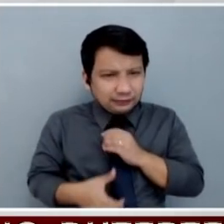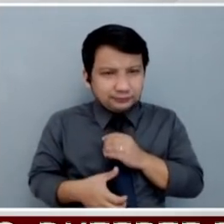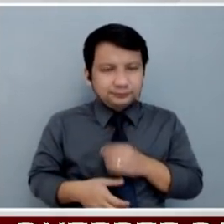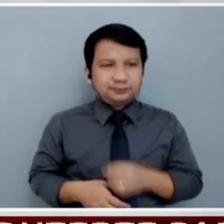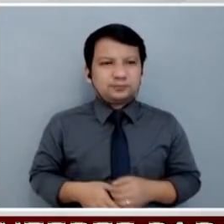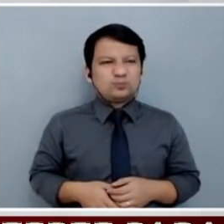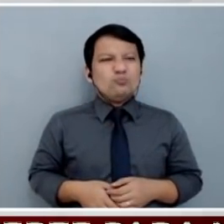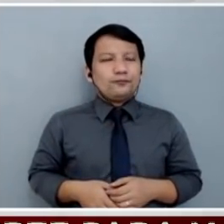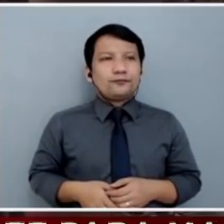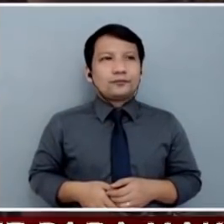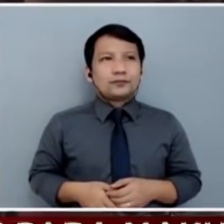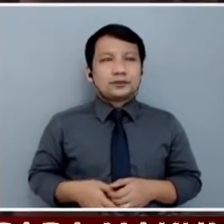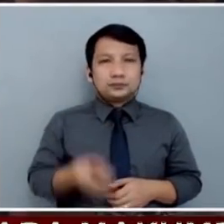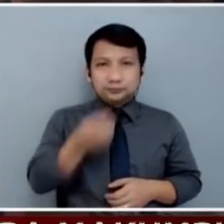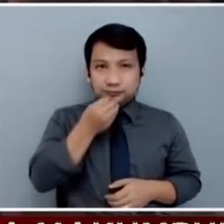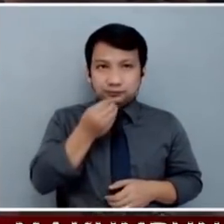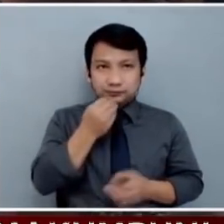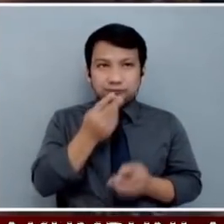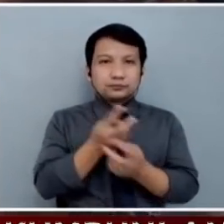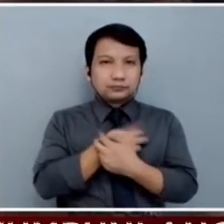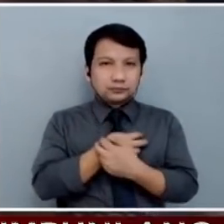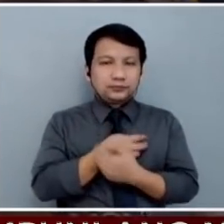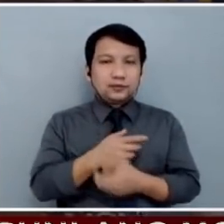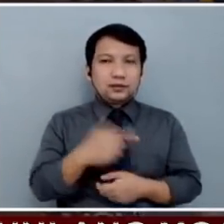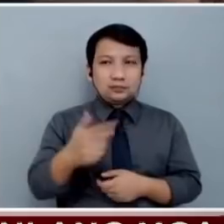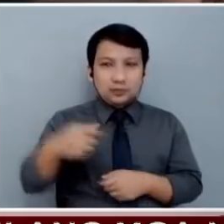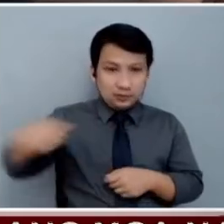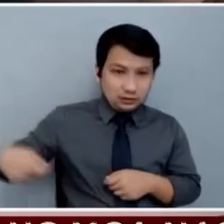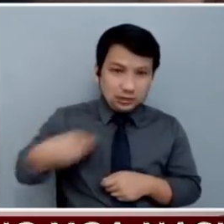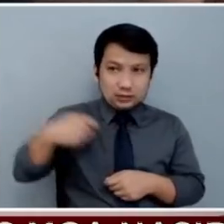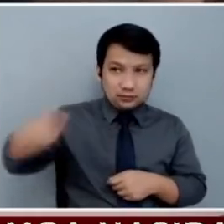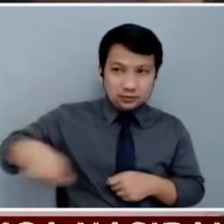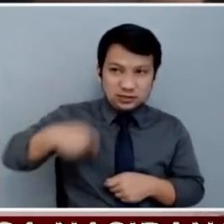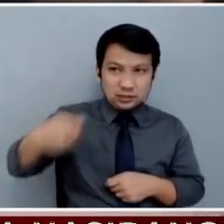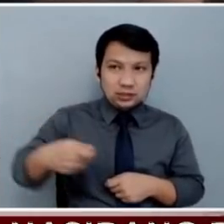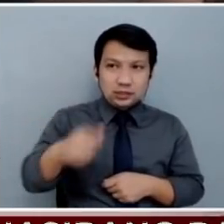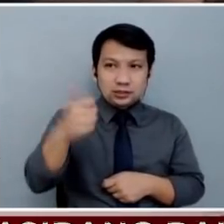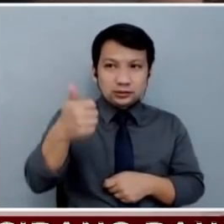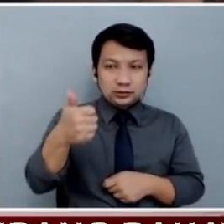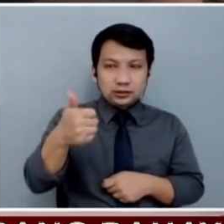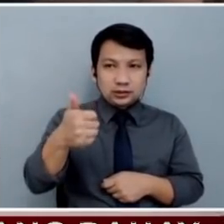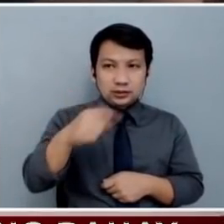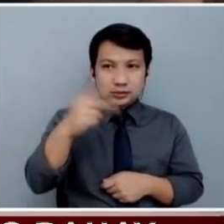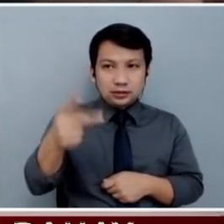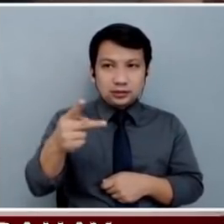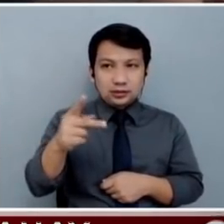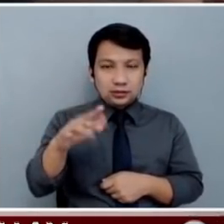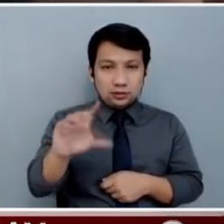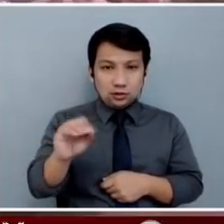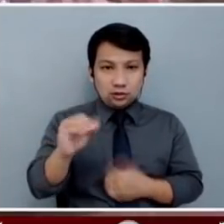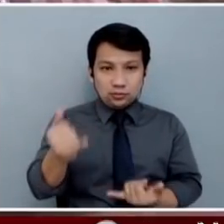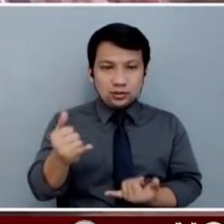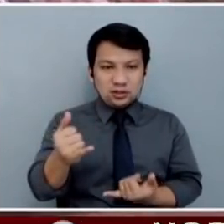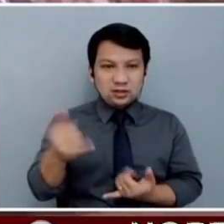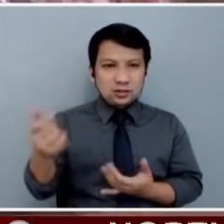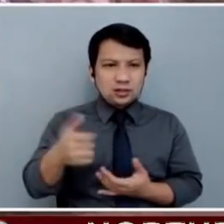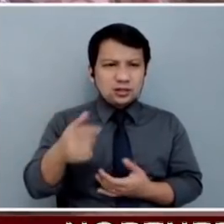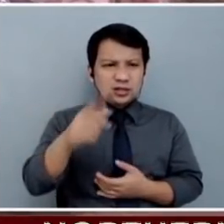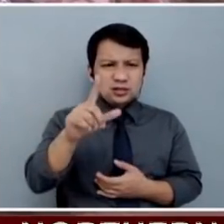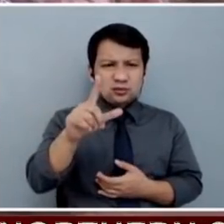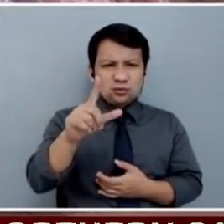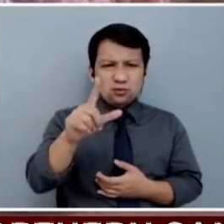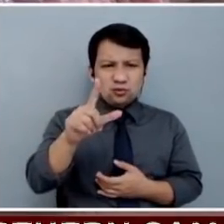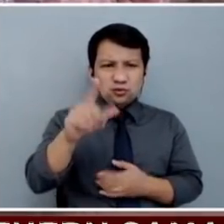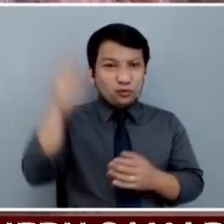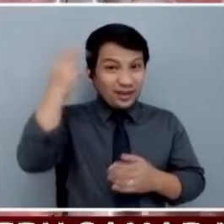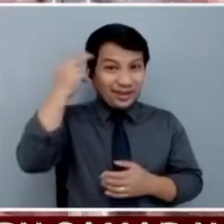food poisoning na rin yun eh. Bukod sa lechon, tumaas din ng 10 piso kada kilo ngayong araw ang sabit ulo. Kaya nagmahal din